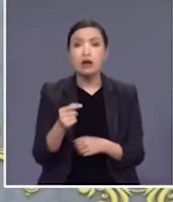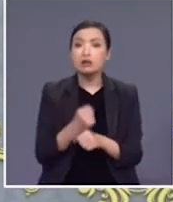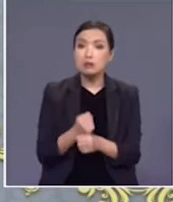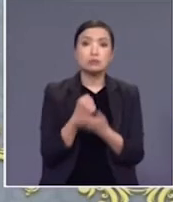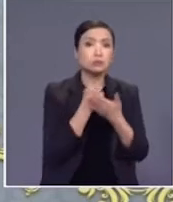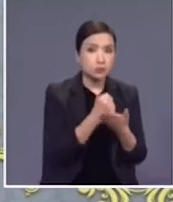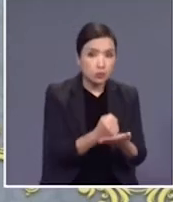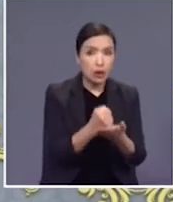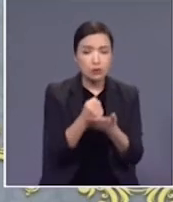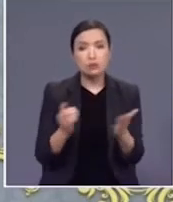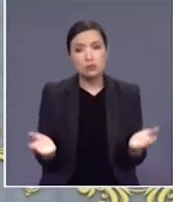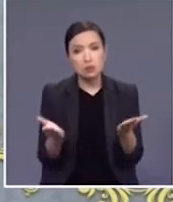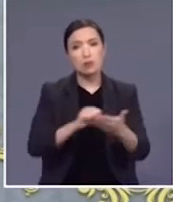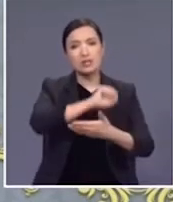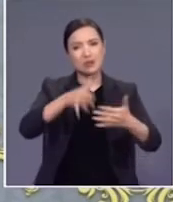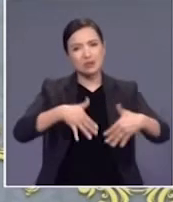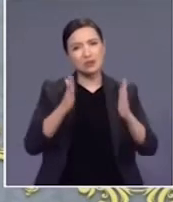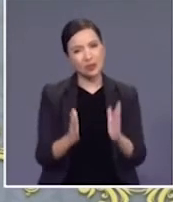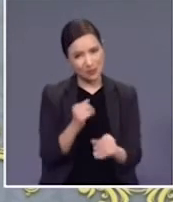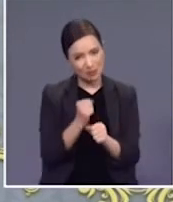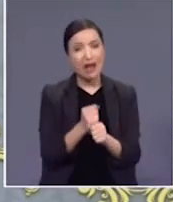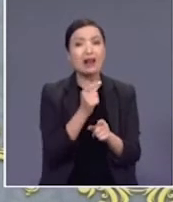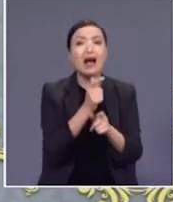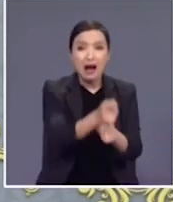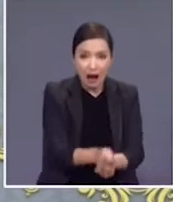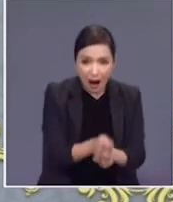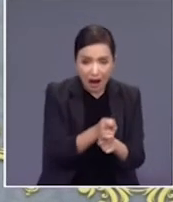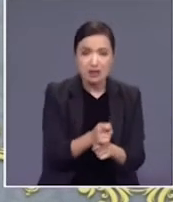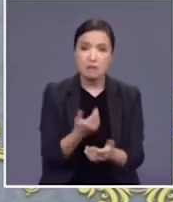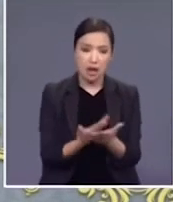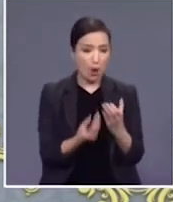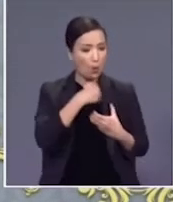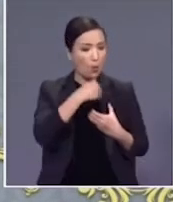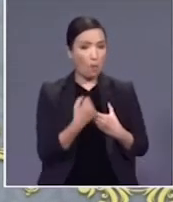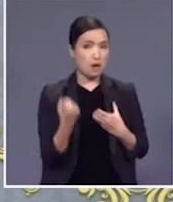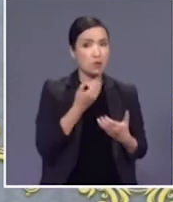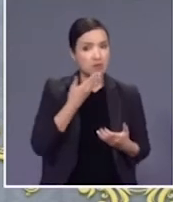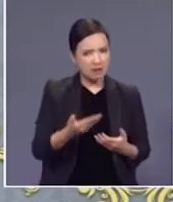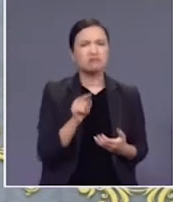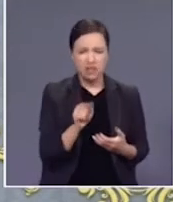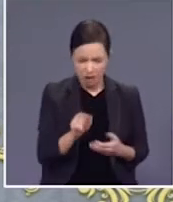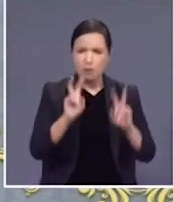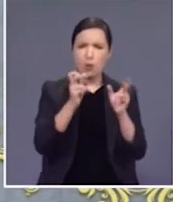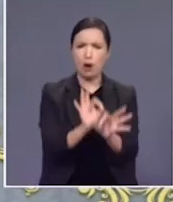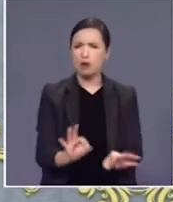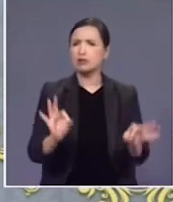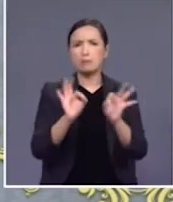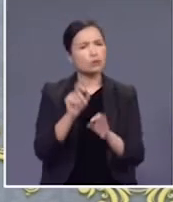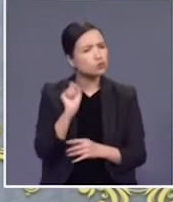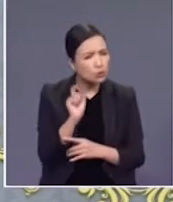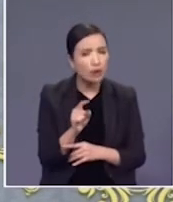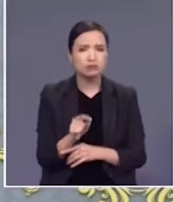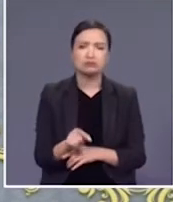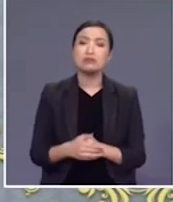ยเหลือและสนับสนุนพี่น้องเกษตรกรให้มีรายได้ที่มั่นคงยั่งยืนเป็นเรื่องสำคัญเร่งด่วนมาทุกยุคทุกสมัย